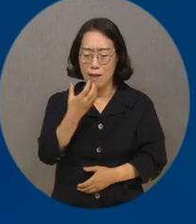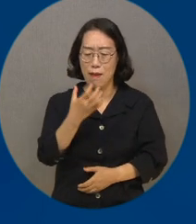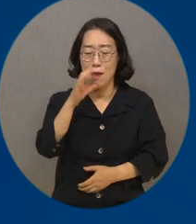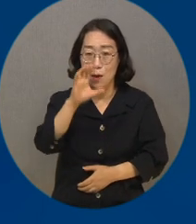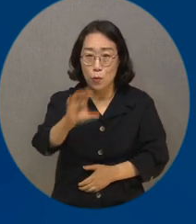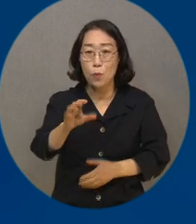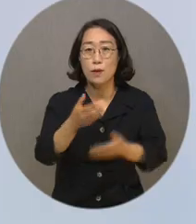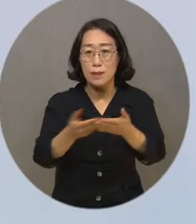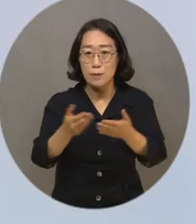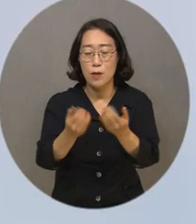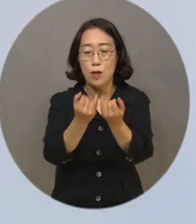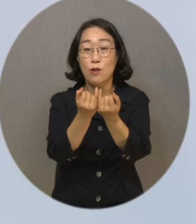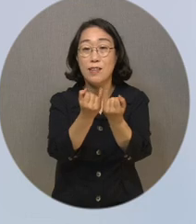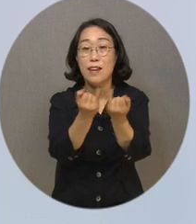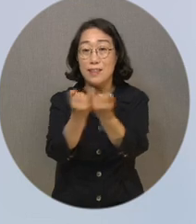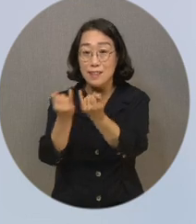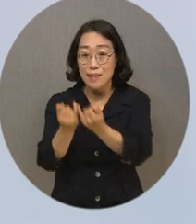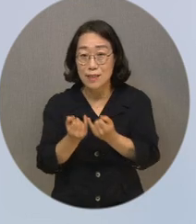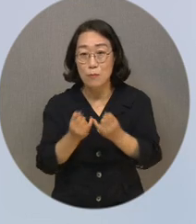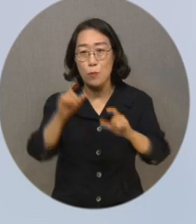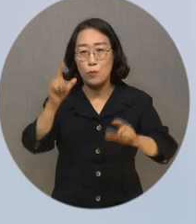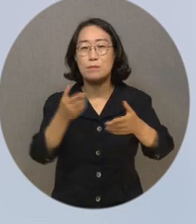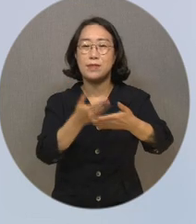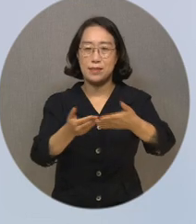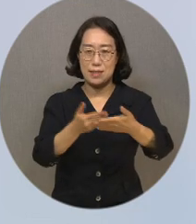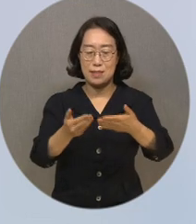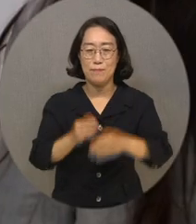시대의 여인들을 화폭에 담습니다.